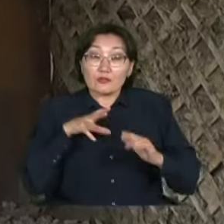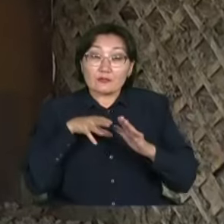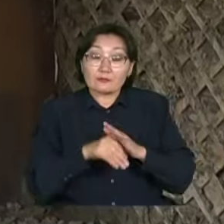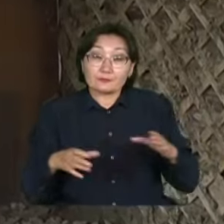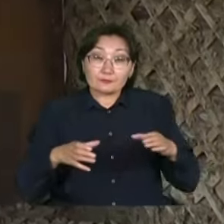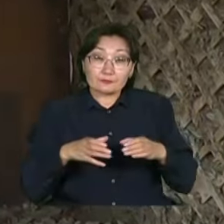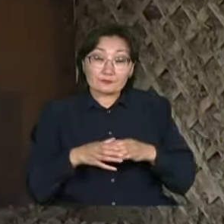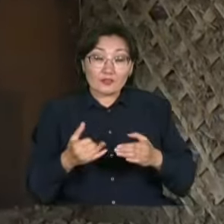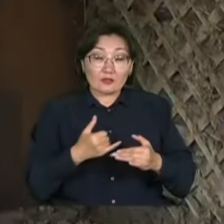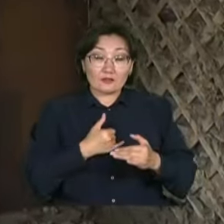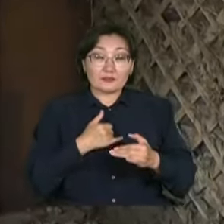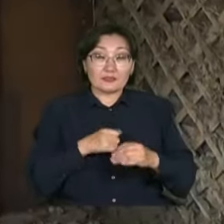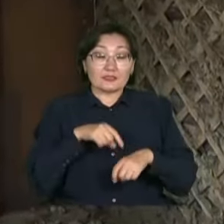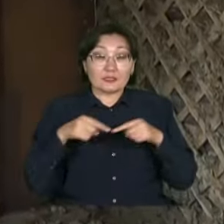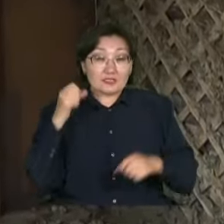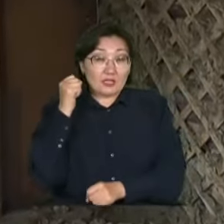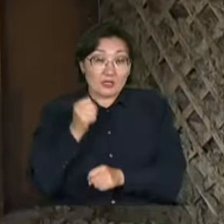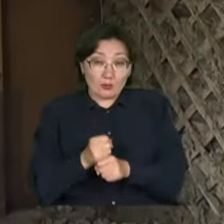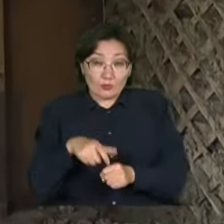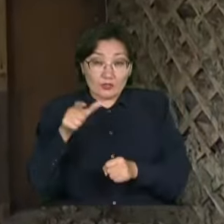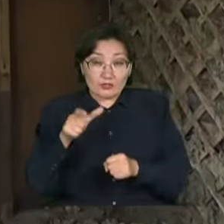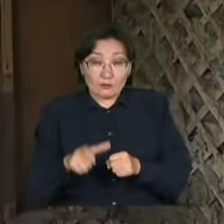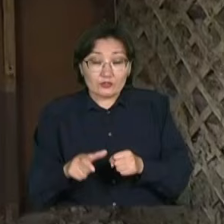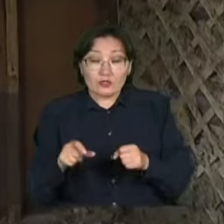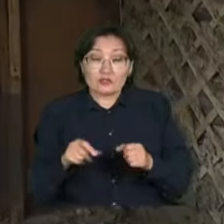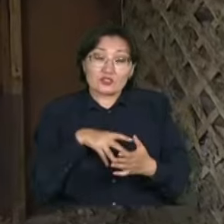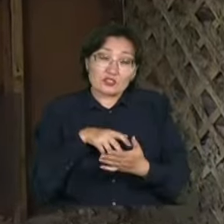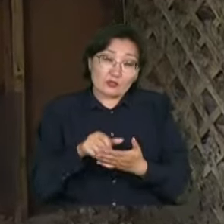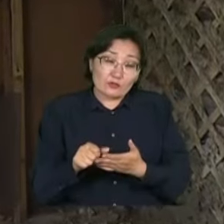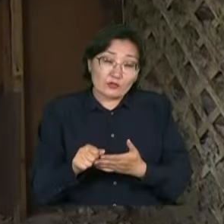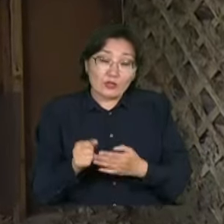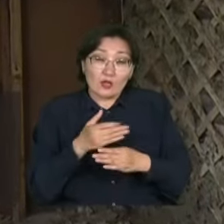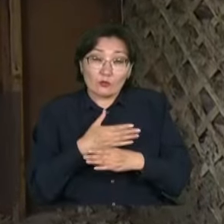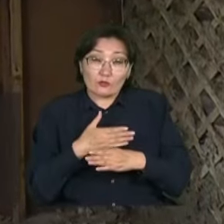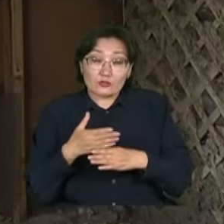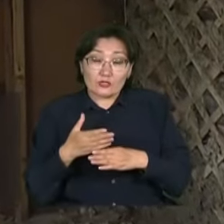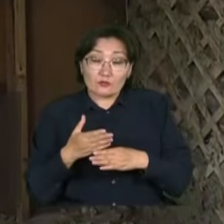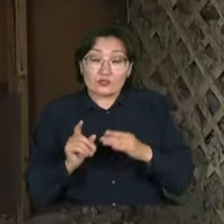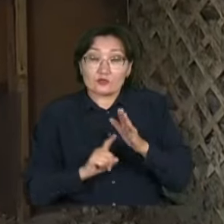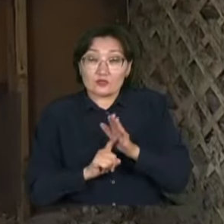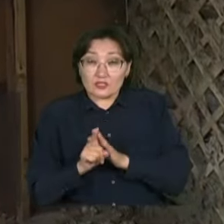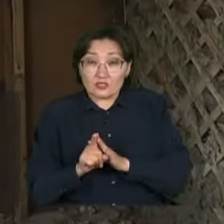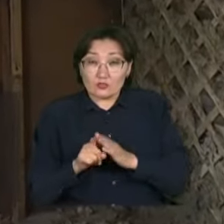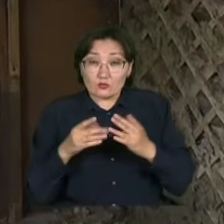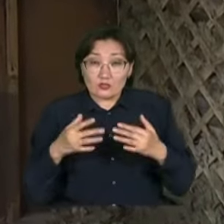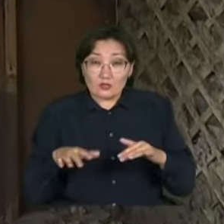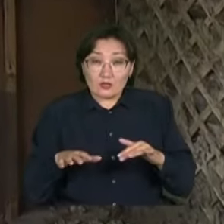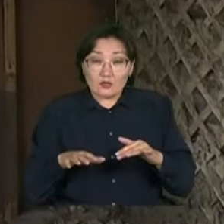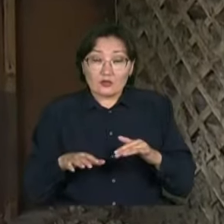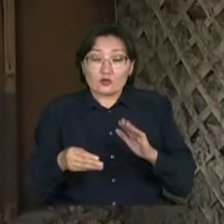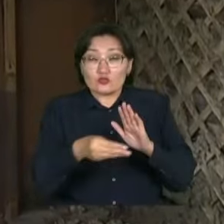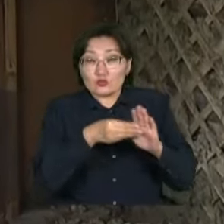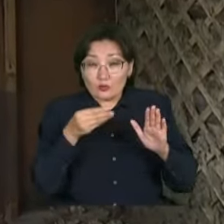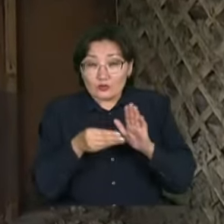бригады это у нас разнорабочие, ну, в основном демонтаж они делают, потом после них приступает уже этот